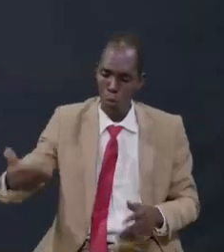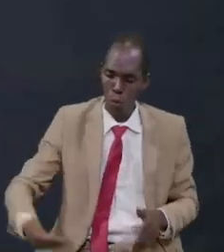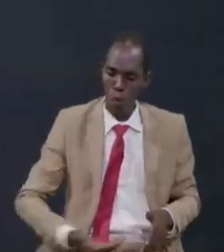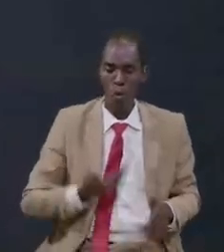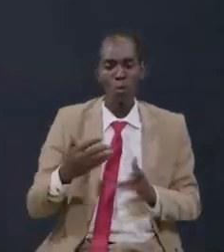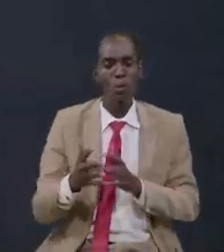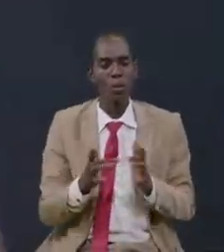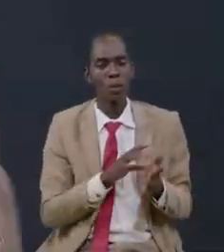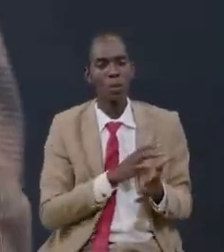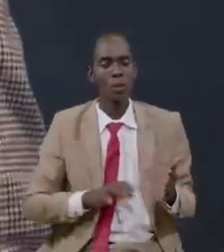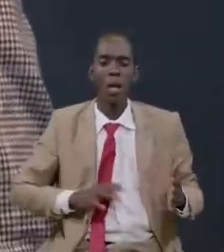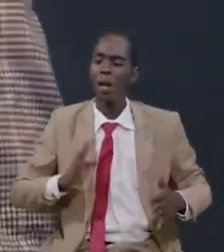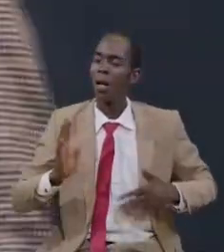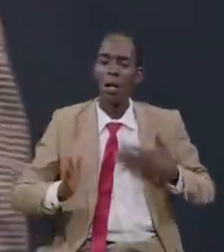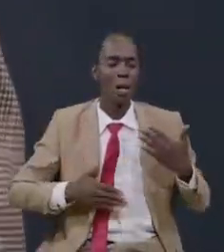joyeusement.